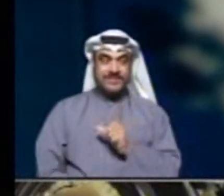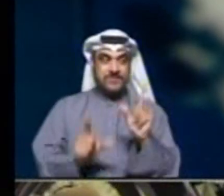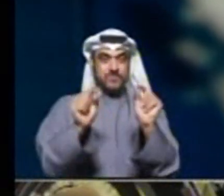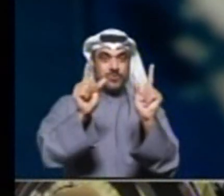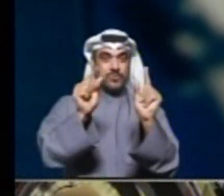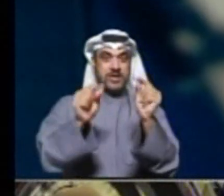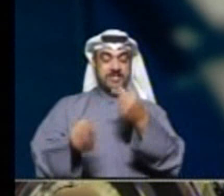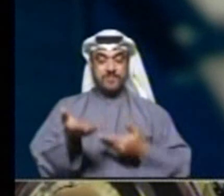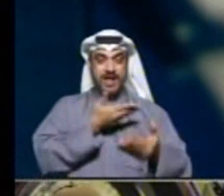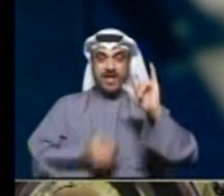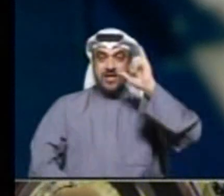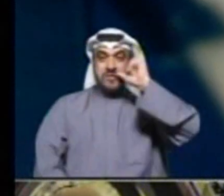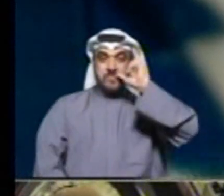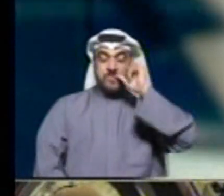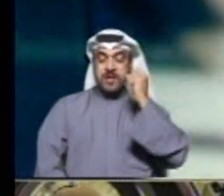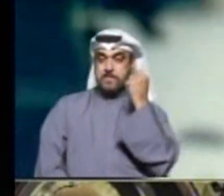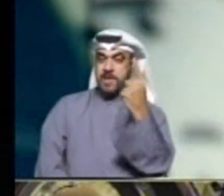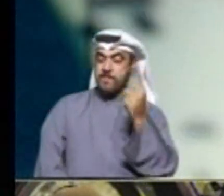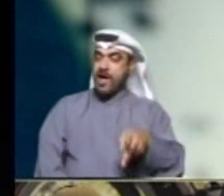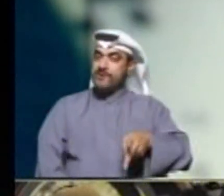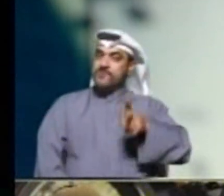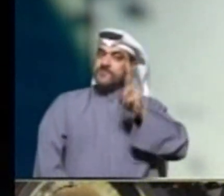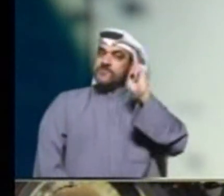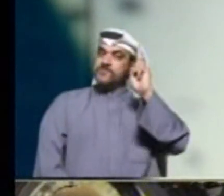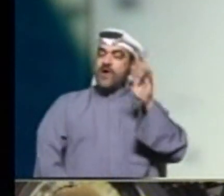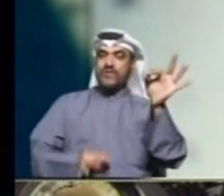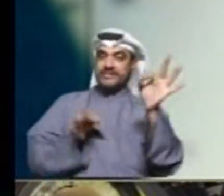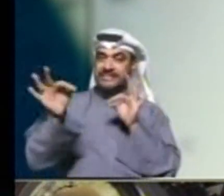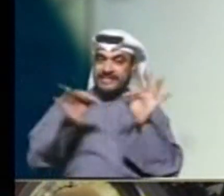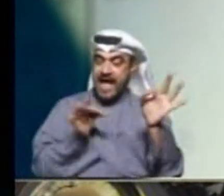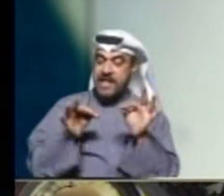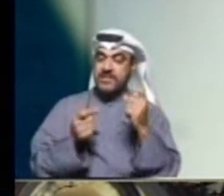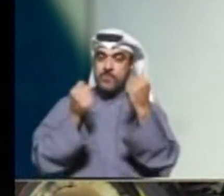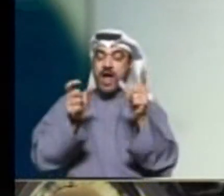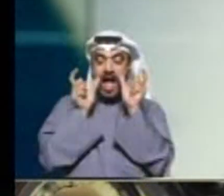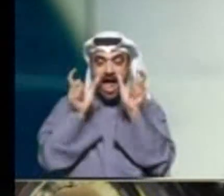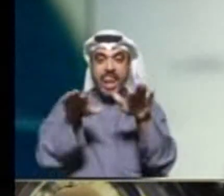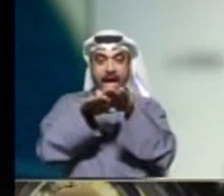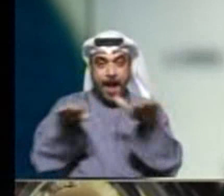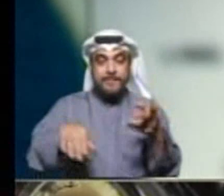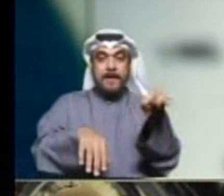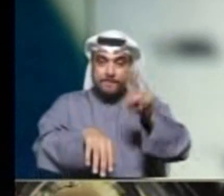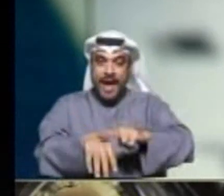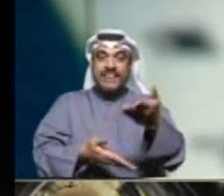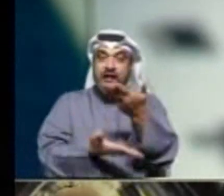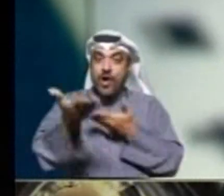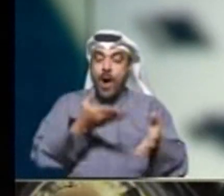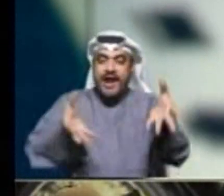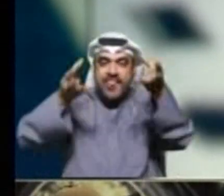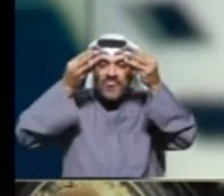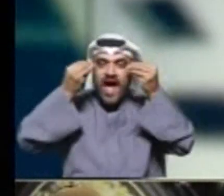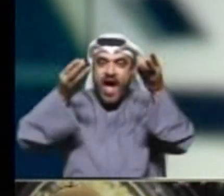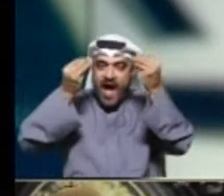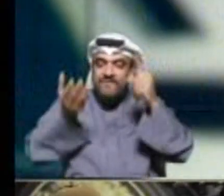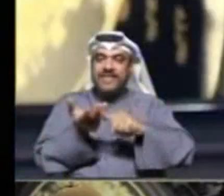بأنها البريطانية بأنها علاقات تتميز مثلا في الجانب السياسي أو الاستراتيجي أو الأمني فقط، هنالك أيضا علاقات على المستوى الثقافي على